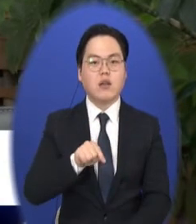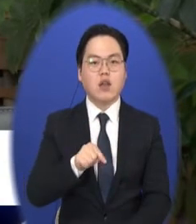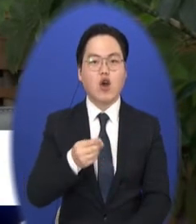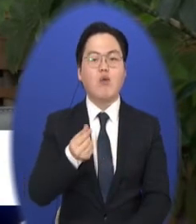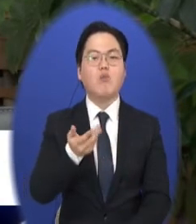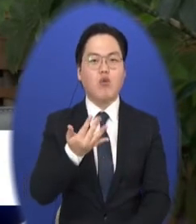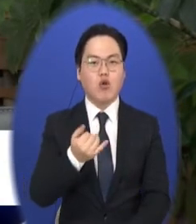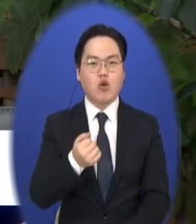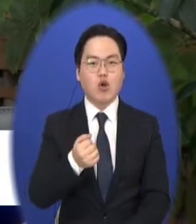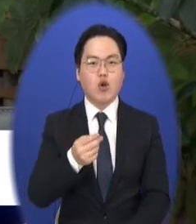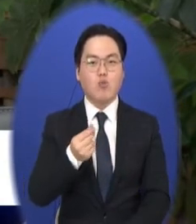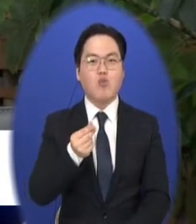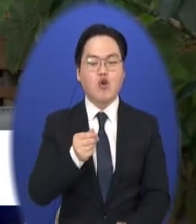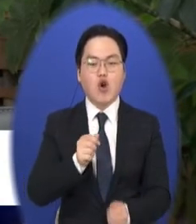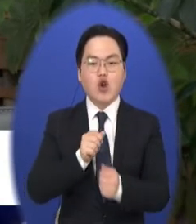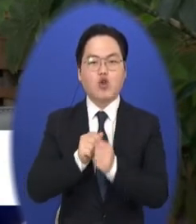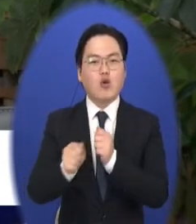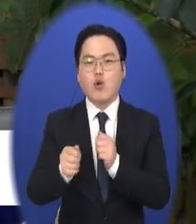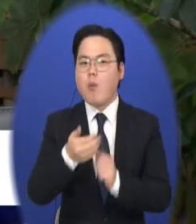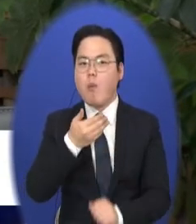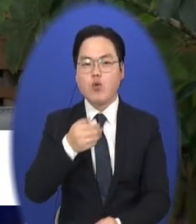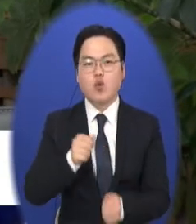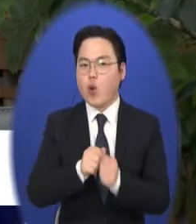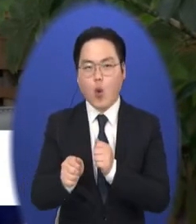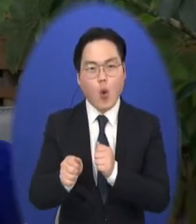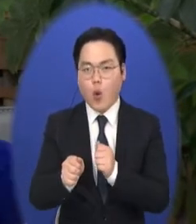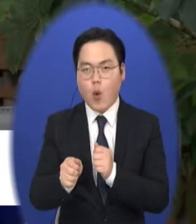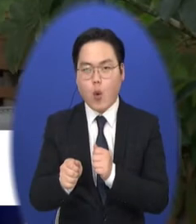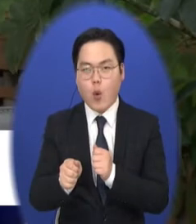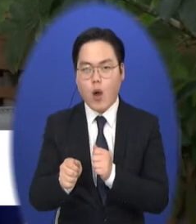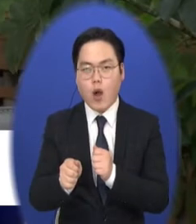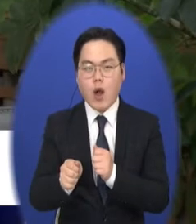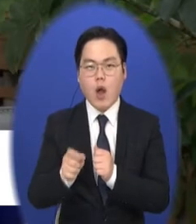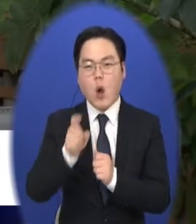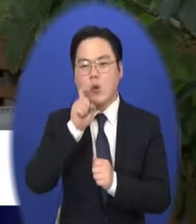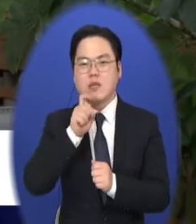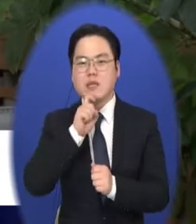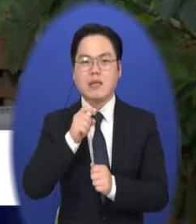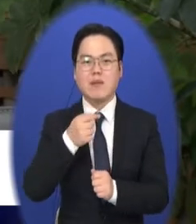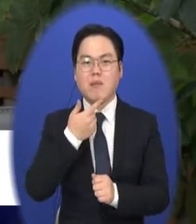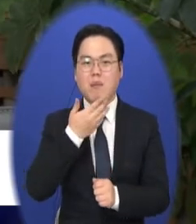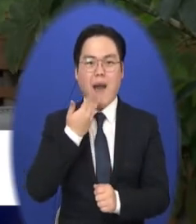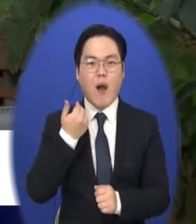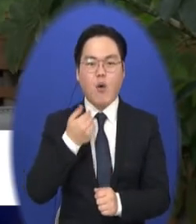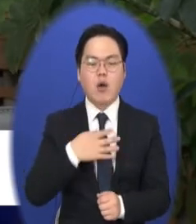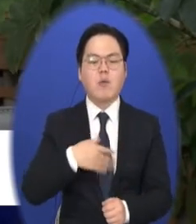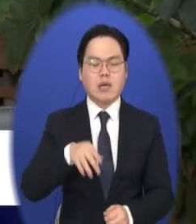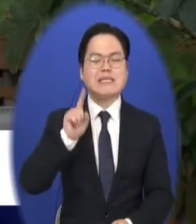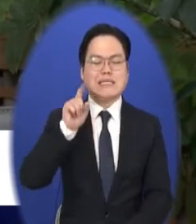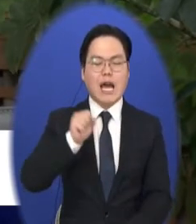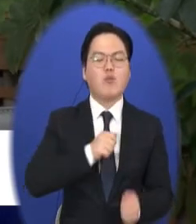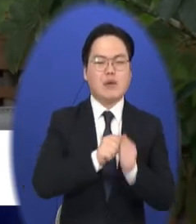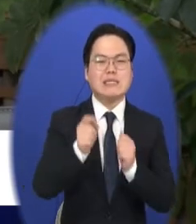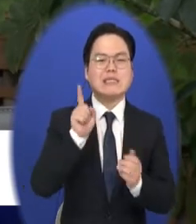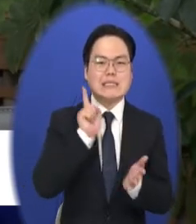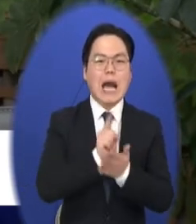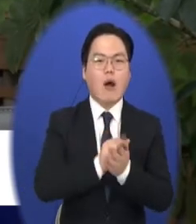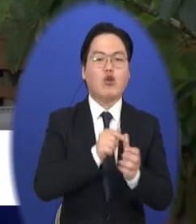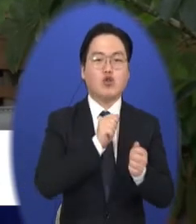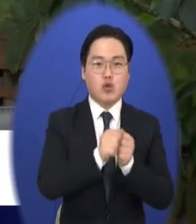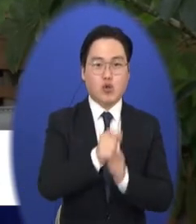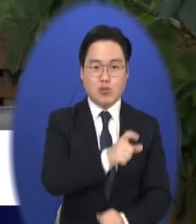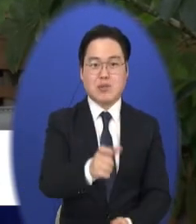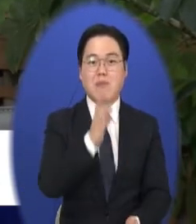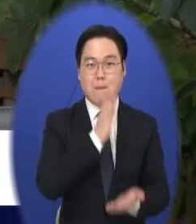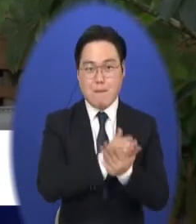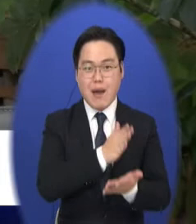зүгээр төлөхгүй байх гэдэг ч юм уу. Тэгэхээр хүсэл эрмэлзэл алгаа төлмөр өгнө гэж байгаа компанич гарч ирж байгаа тийм хөө хүмүүс байх шиг байна.